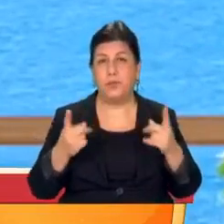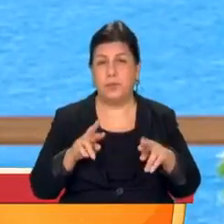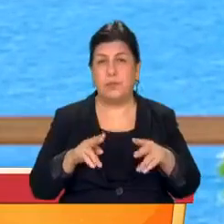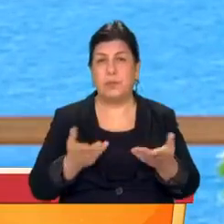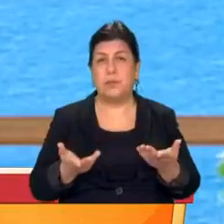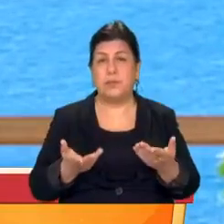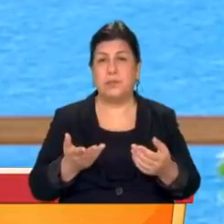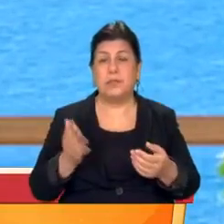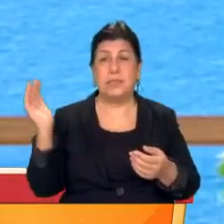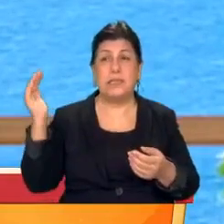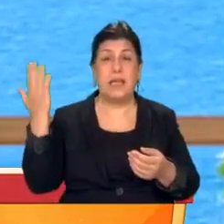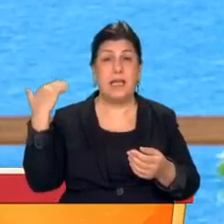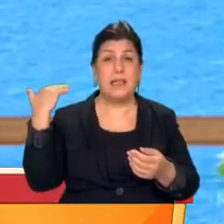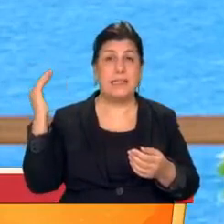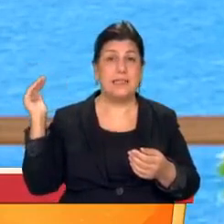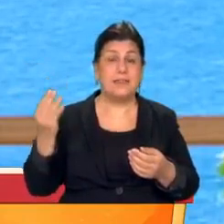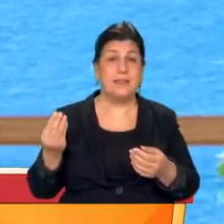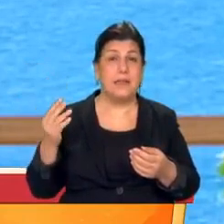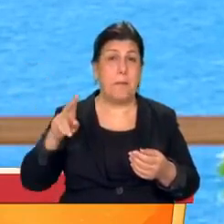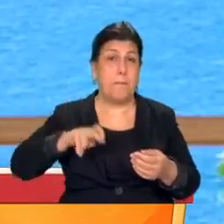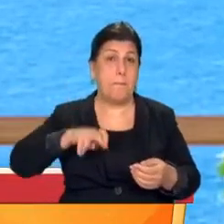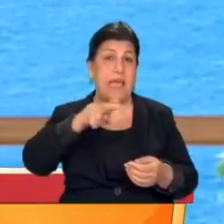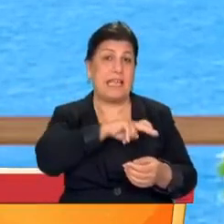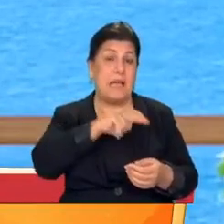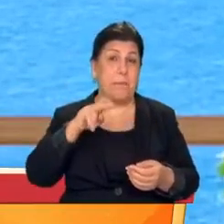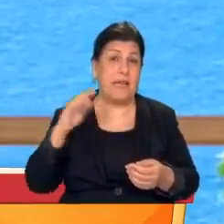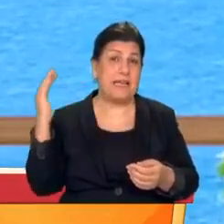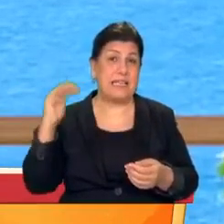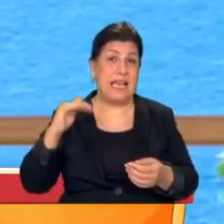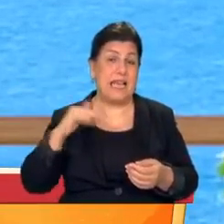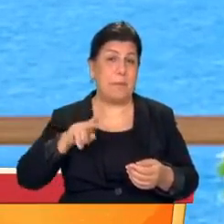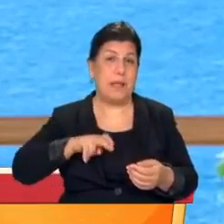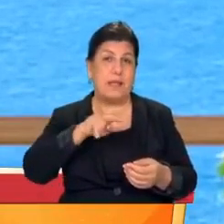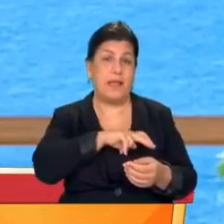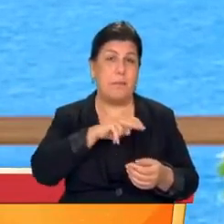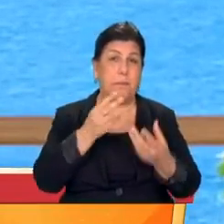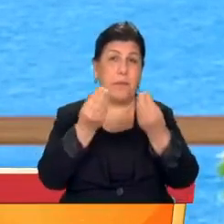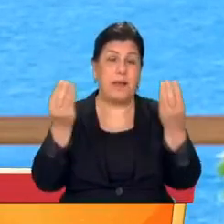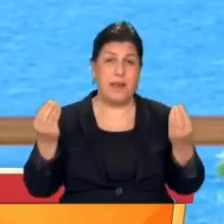gelen peygamberler genelde kavimlerine şu söylemişler